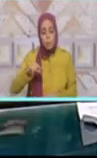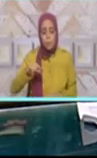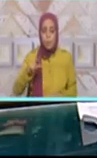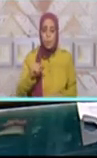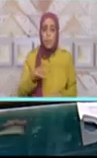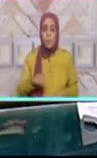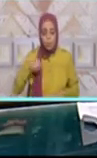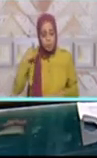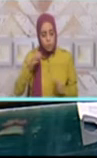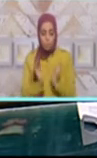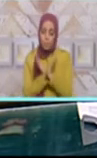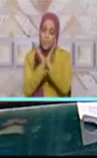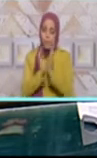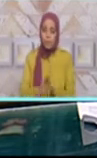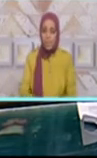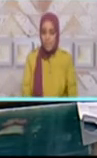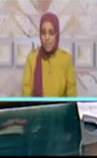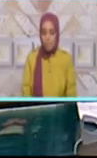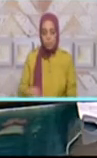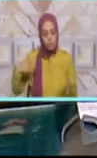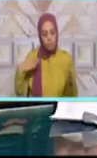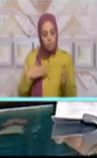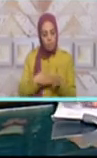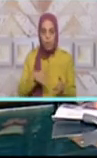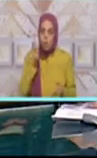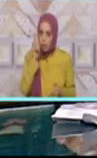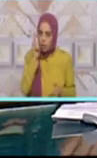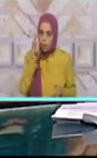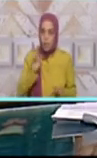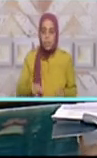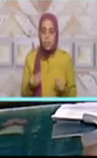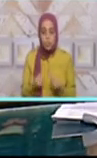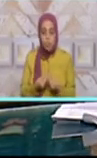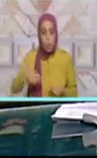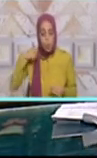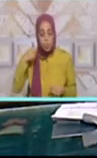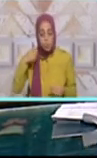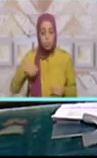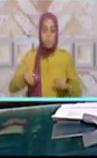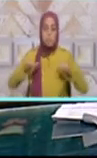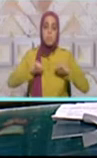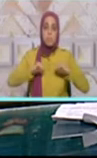بوزارة التضامن الاجتماعي. آخر خبر عندي صادر عن وزارة الشباب والرياضة.